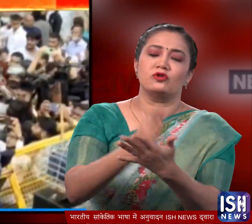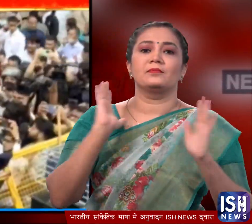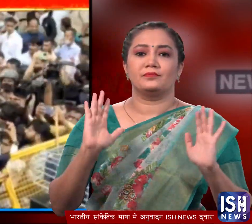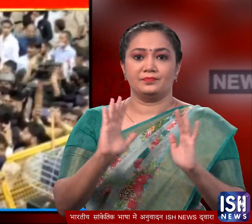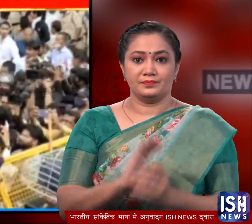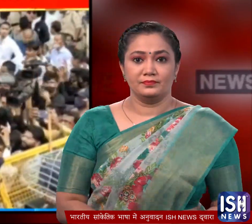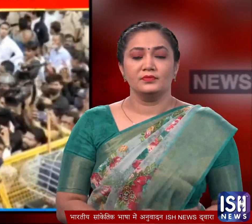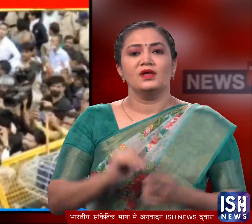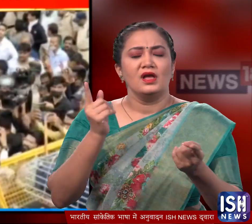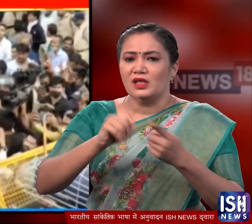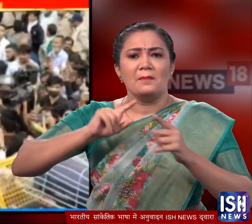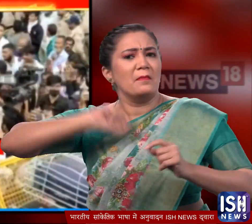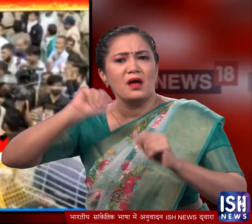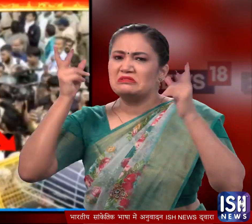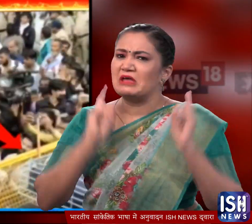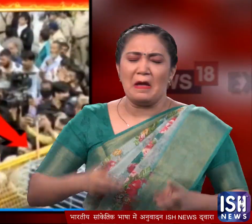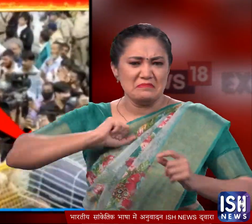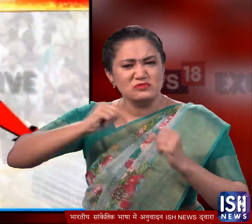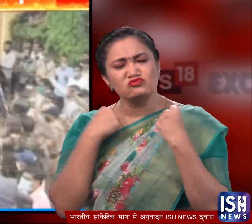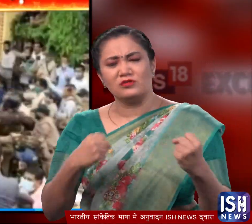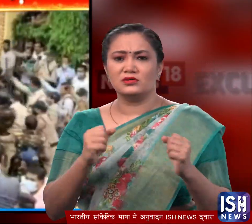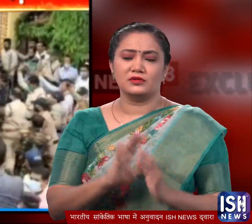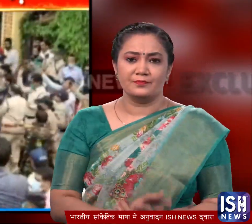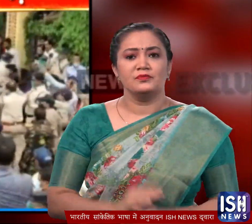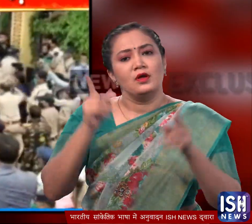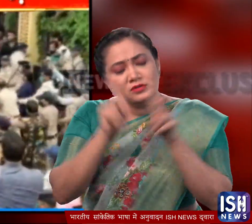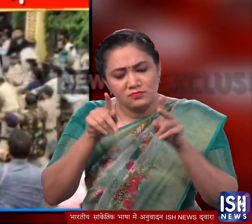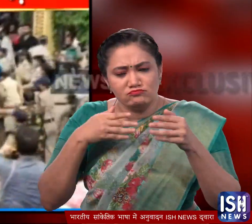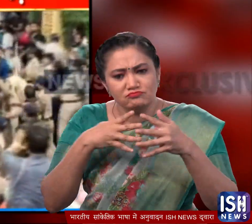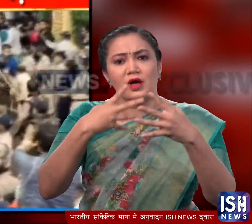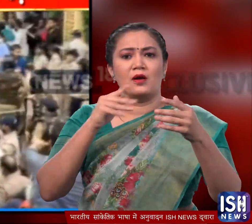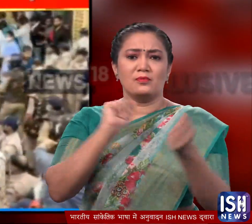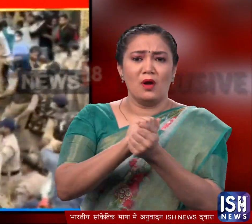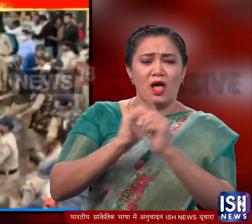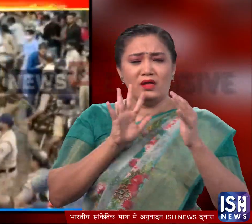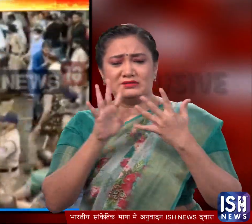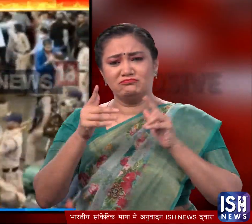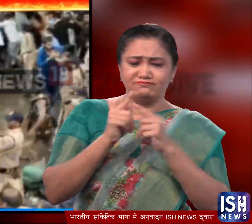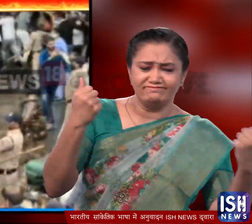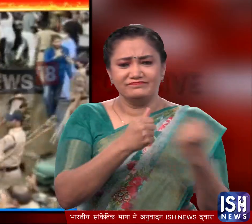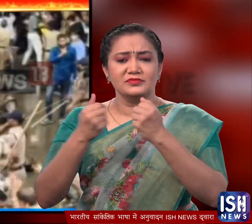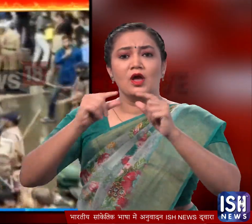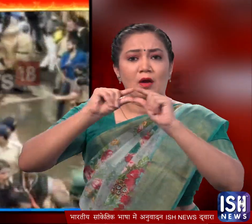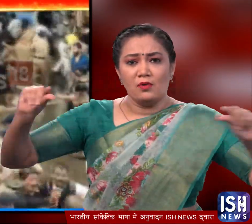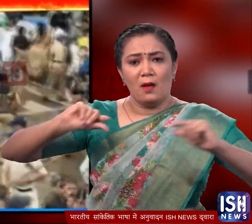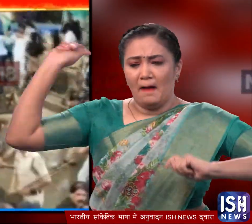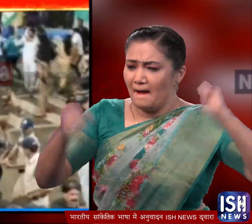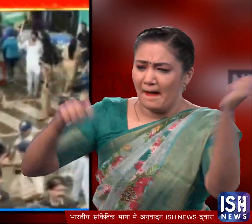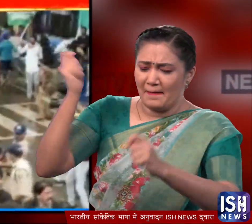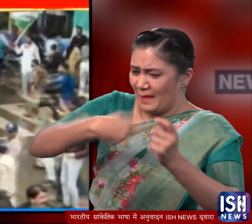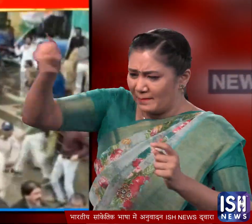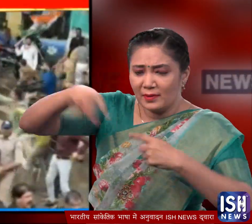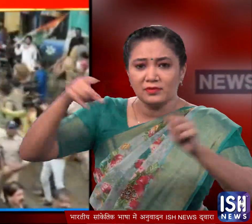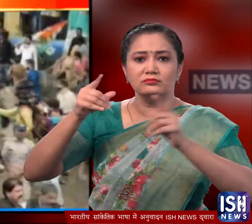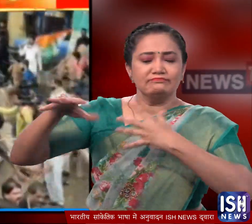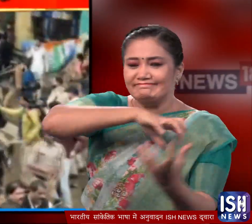रोक दिया। इसका कोई फर्क उन प्रदर्शनकारियों पर पड़ता नहीं दिखा। वो आगे बढ़ने के लिए पुलिस से भिड़ गए। ऐसे में पुलिस ने उन पर लाठीचार्ज कर दिया, जिससे